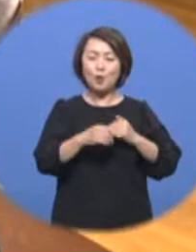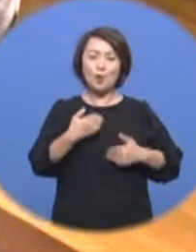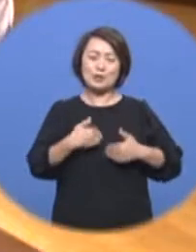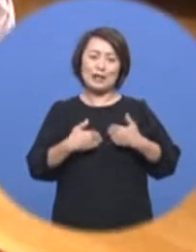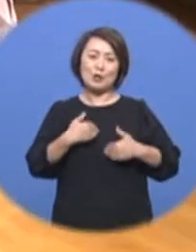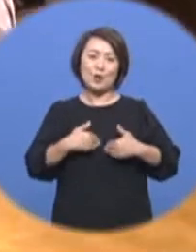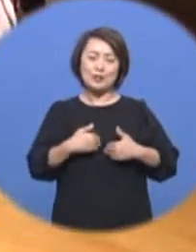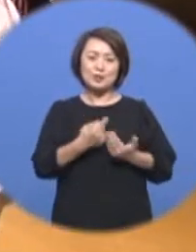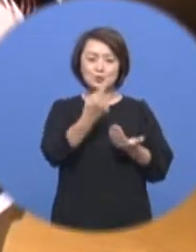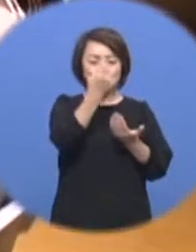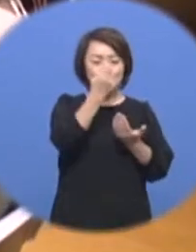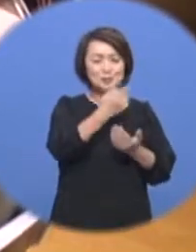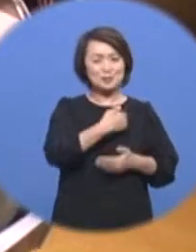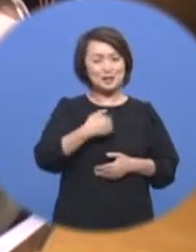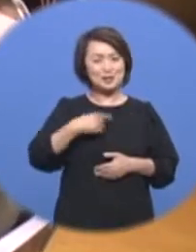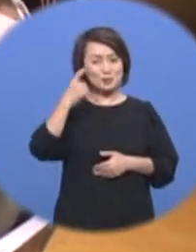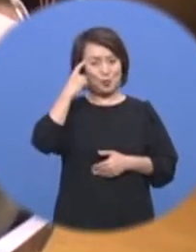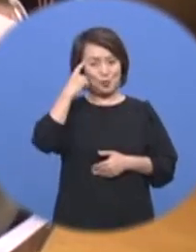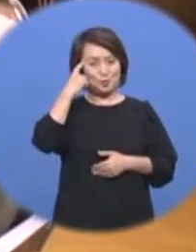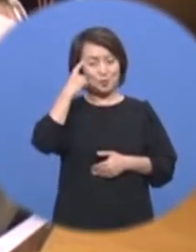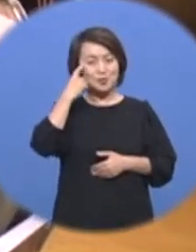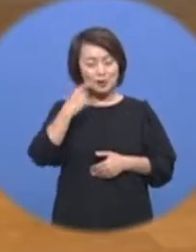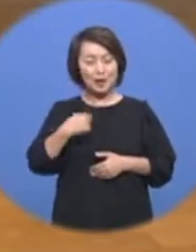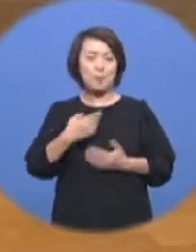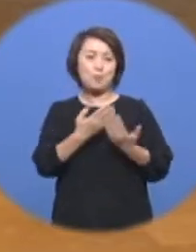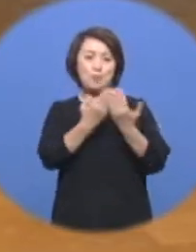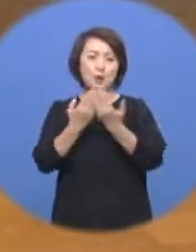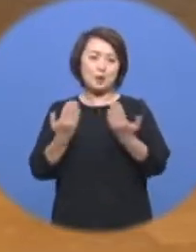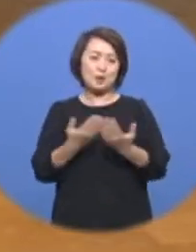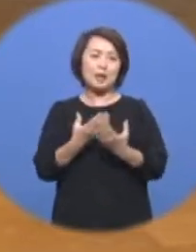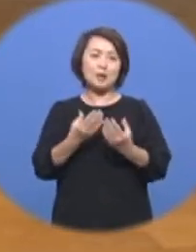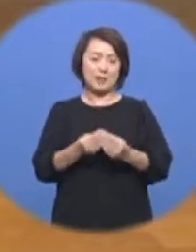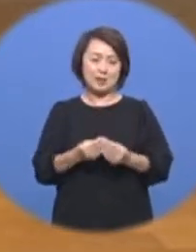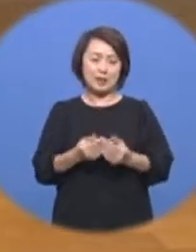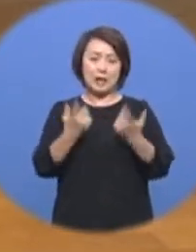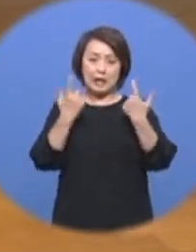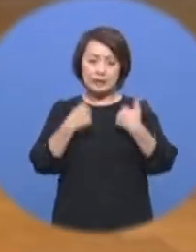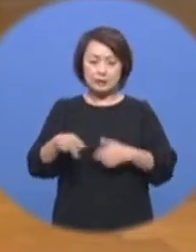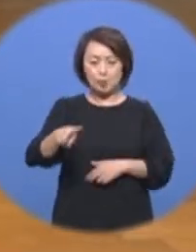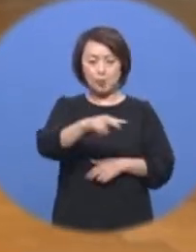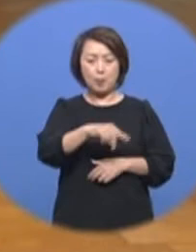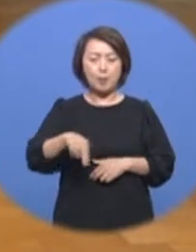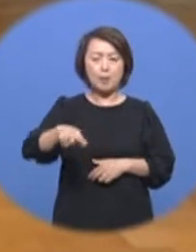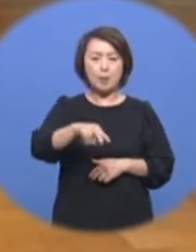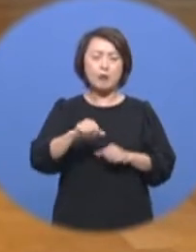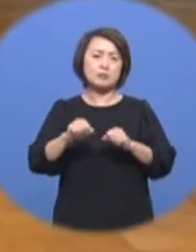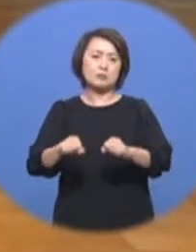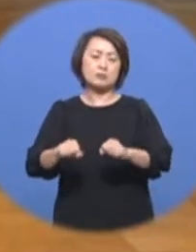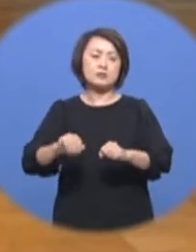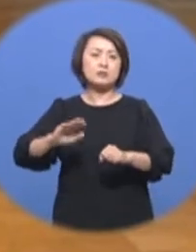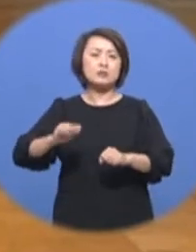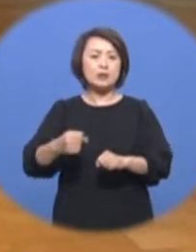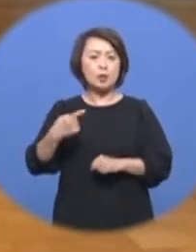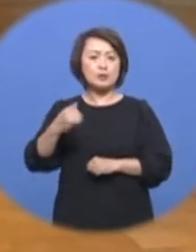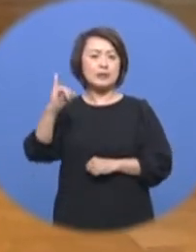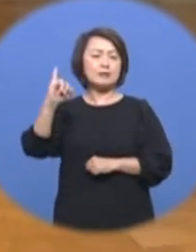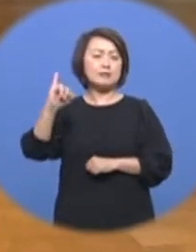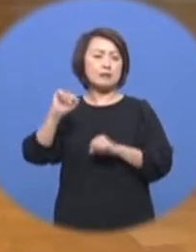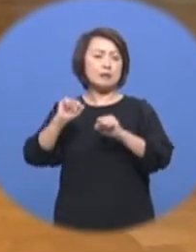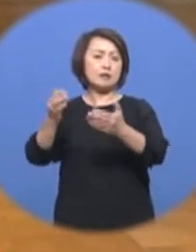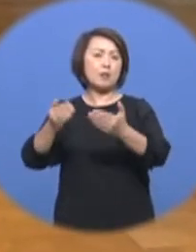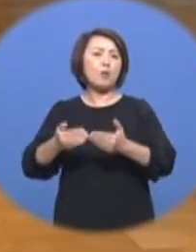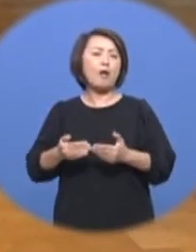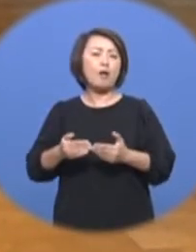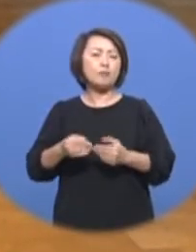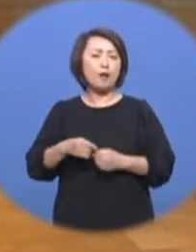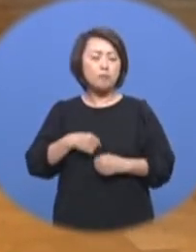く学べるんで、すごい勉強になったと思う。 ガサガサするんですけど、やっぱり先生にやってもらった時とかやっぱり賢くできるんで、それをまた